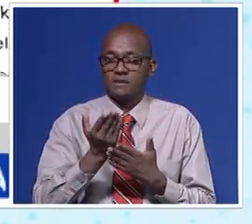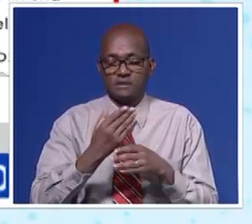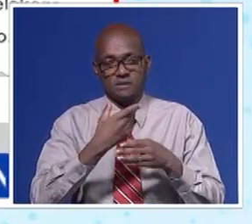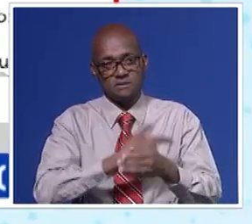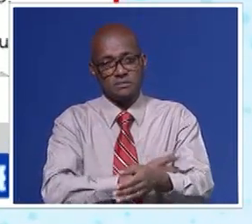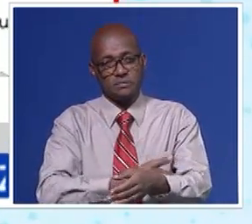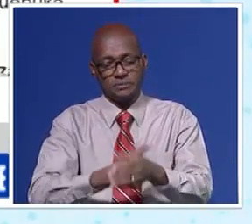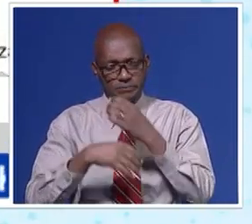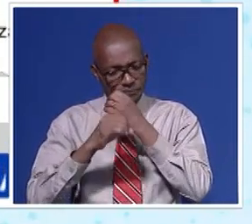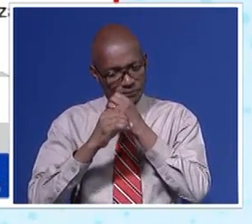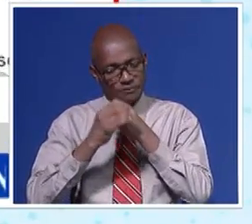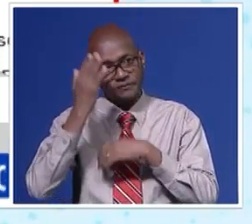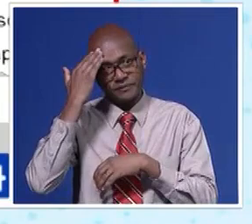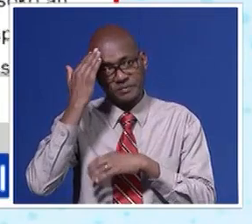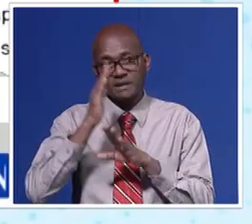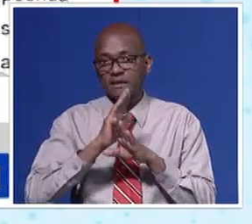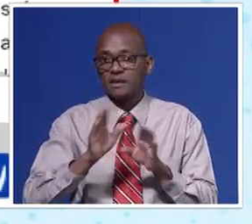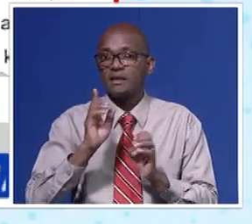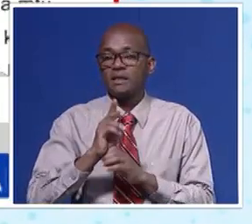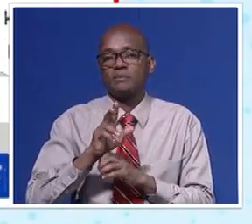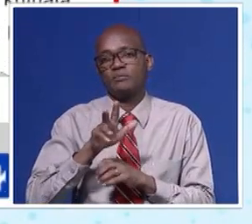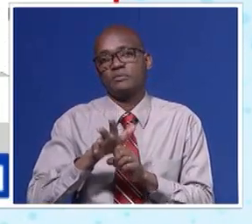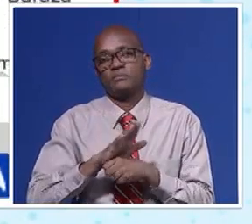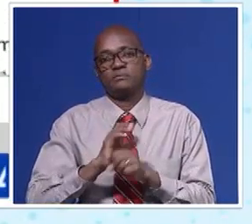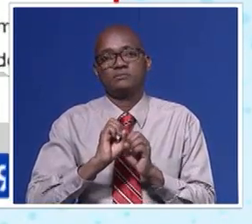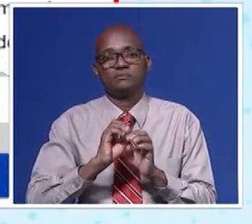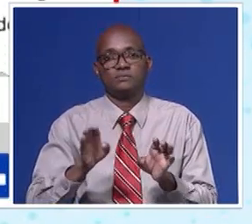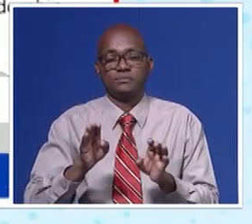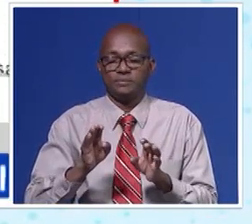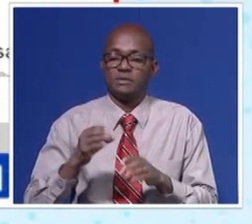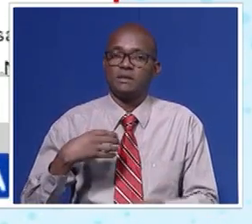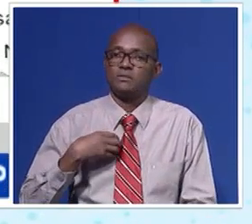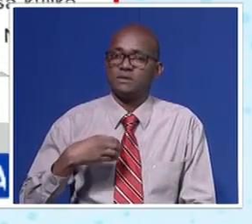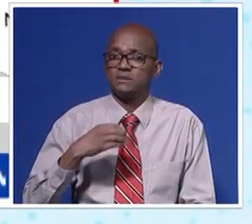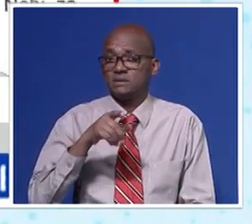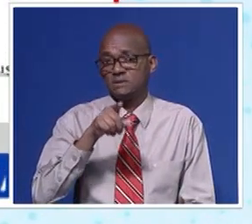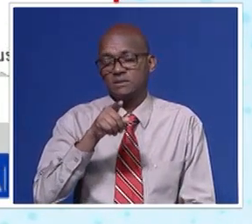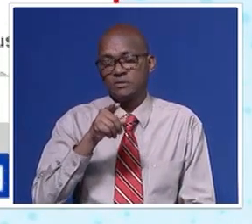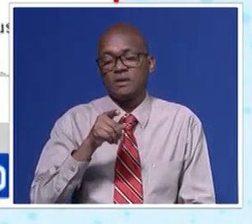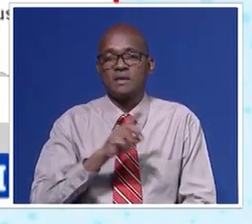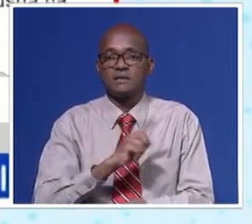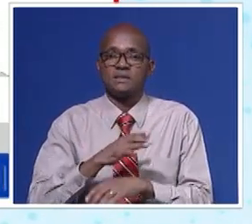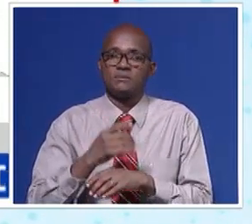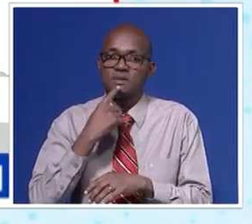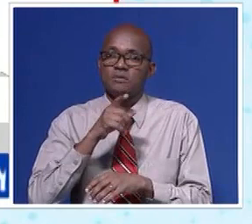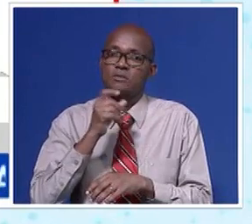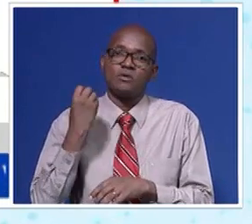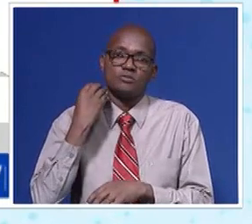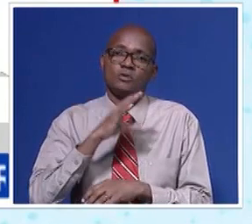ya virusi vya corona. Taarifa ya waziri wa afya Zanzibar Hamad Rashid imesema wagonjwa wote